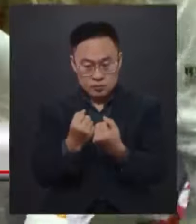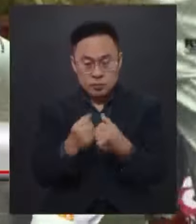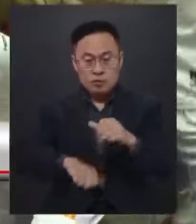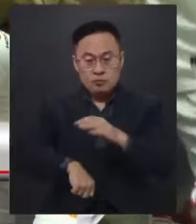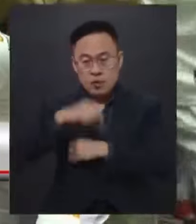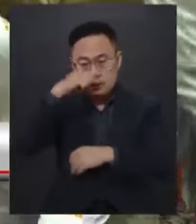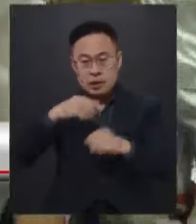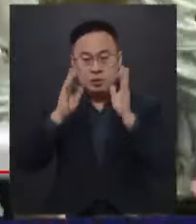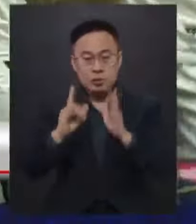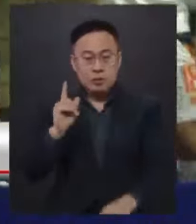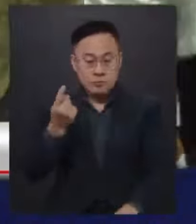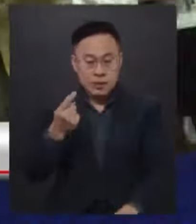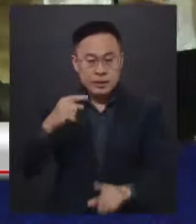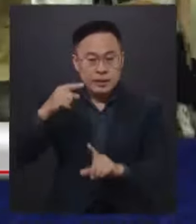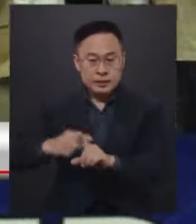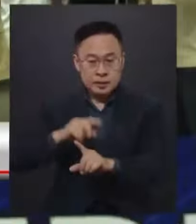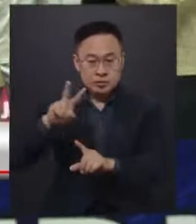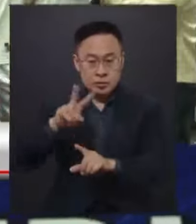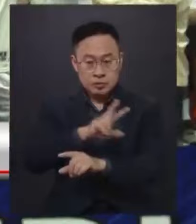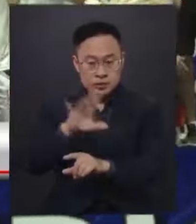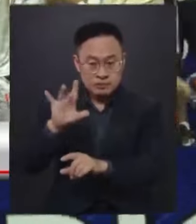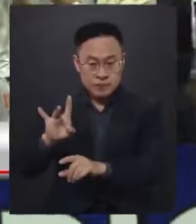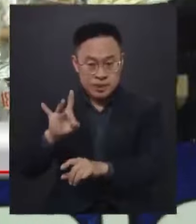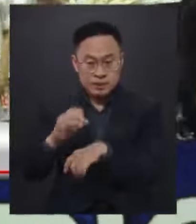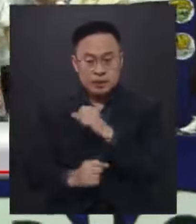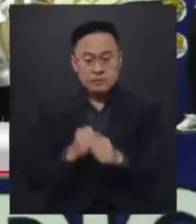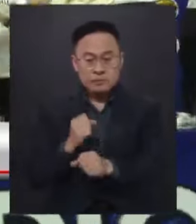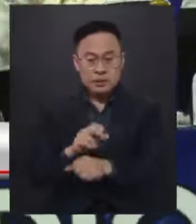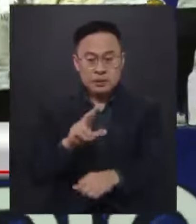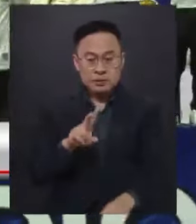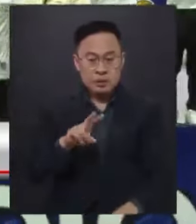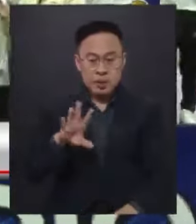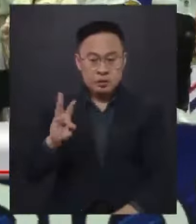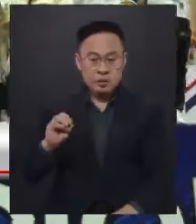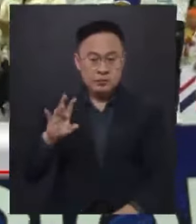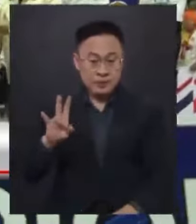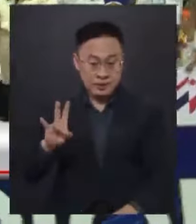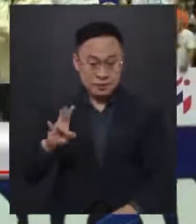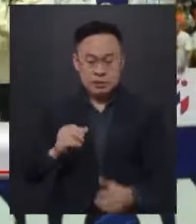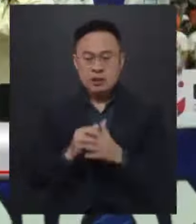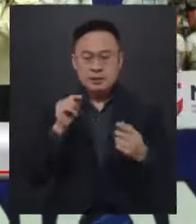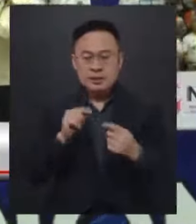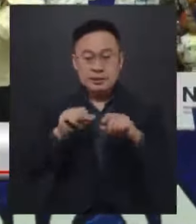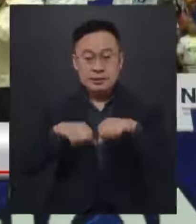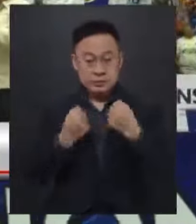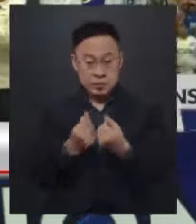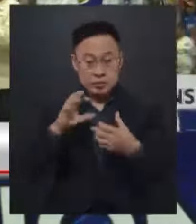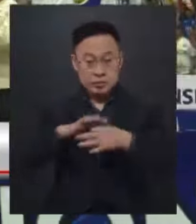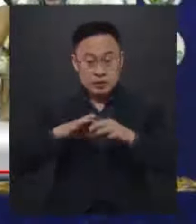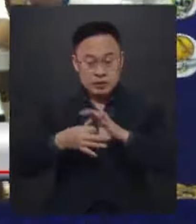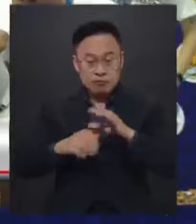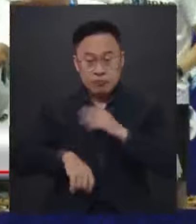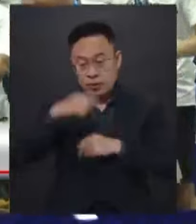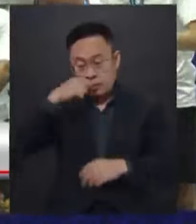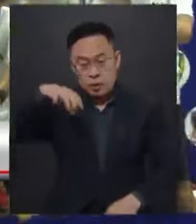แห่งประเทศไทยคนใหม่ในวันที่8กุมภาพันธ์2567ที่สมาคมกีฬาฟุตบอลแห่งประเทศไทยหัวหมากซึ่งล่